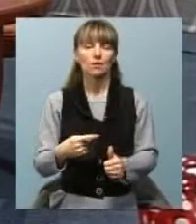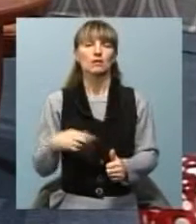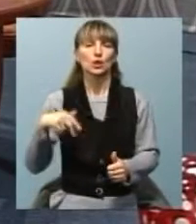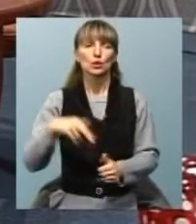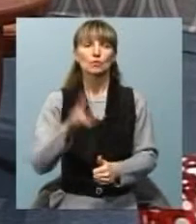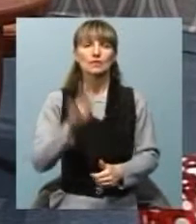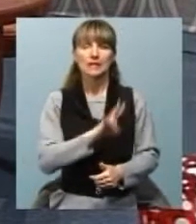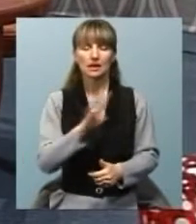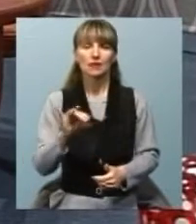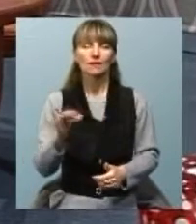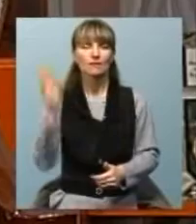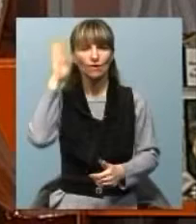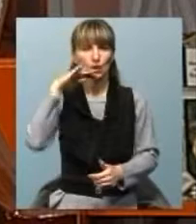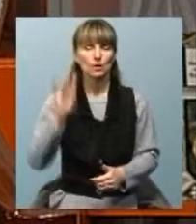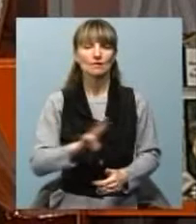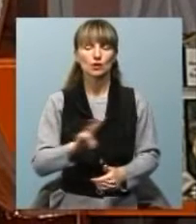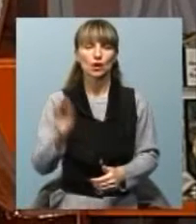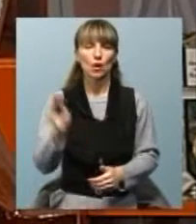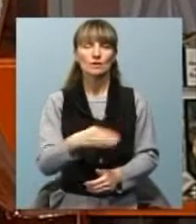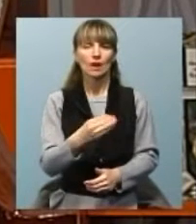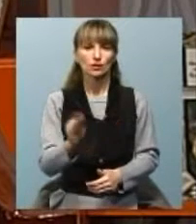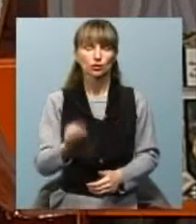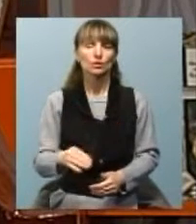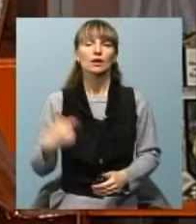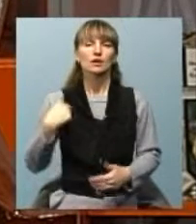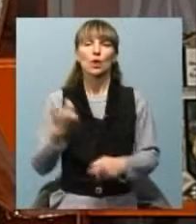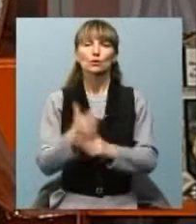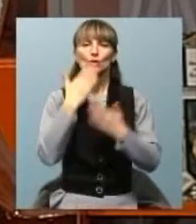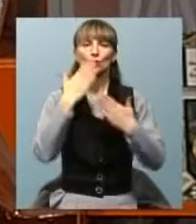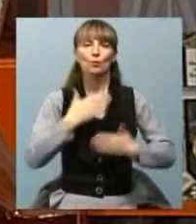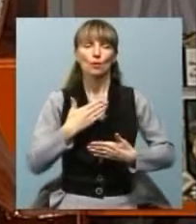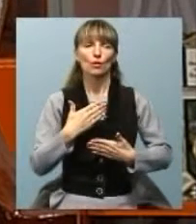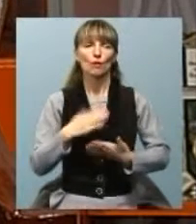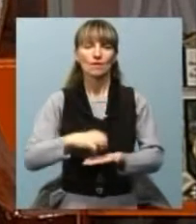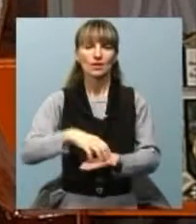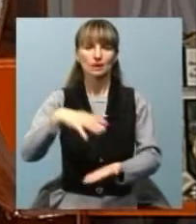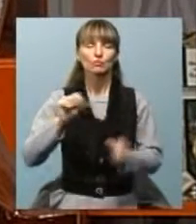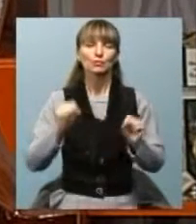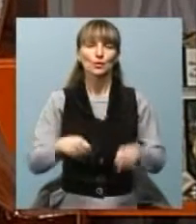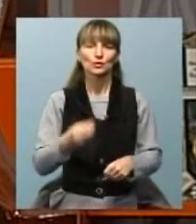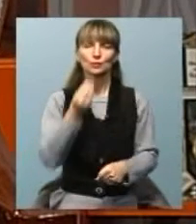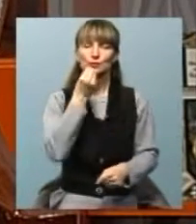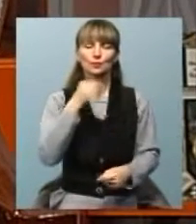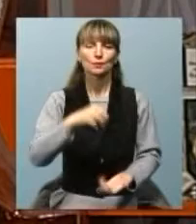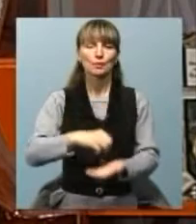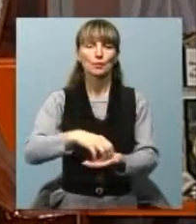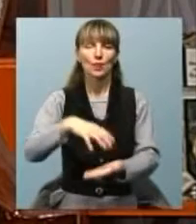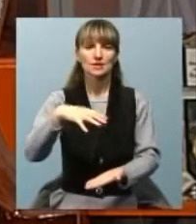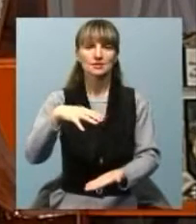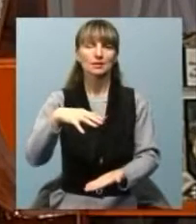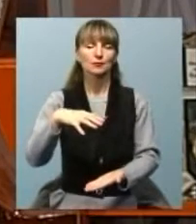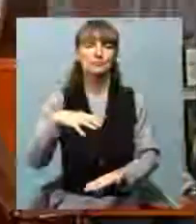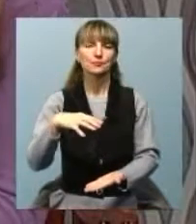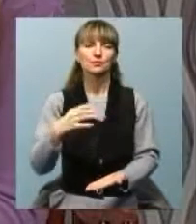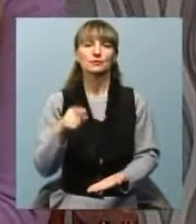Чи ти святкуєш Великдень? Так, я дуже люблю Великдень, тому що можна посмакувати пасками.